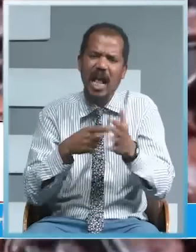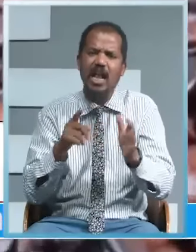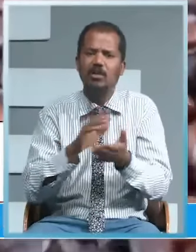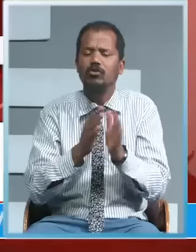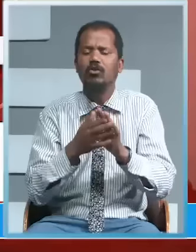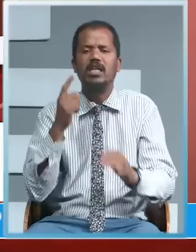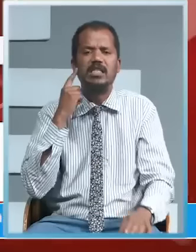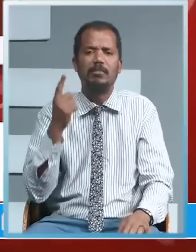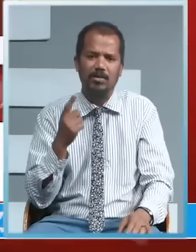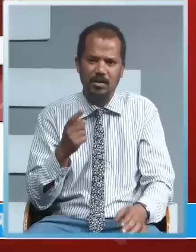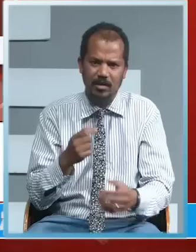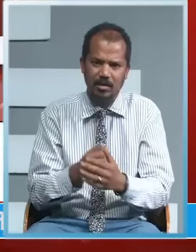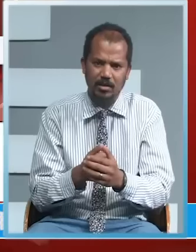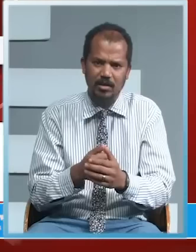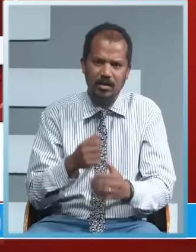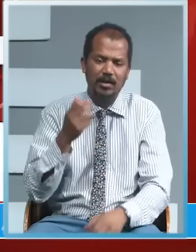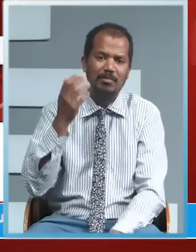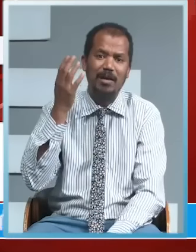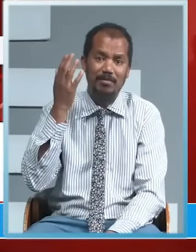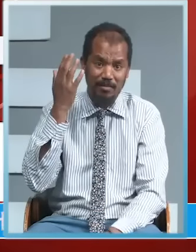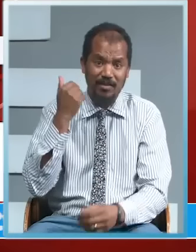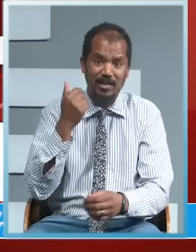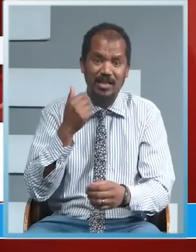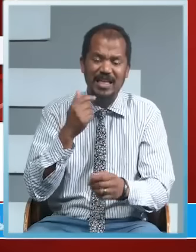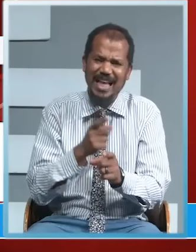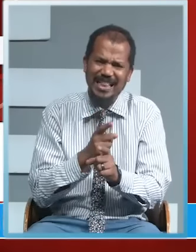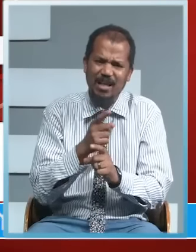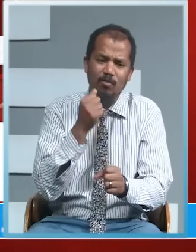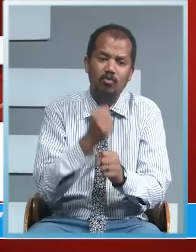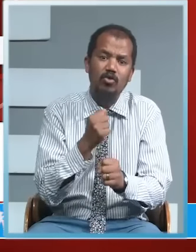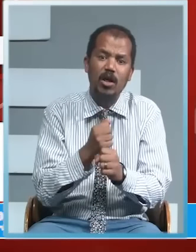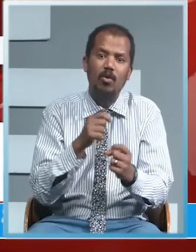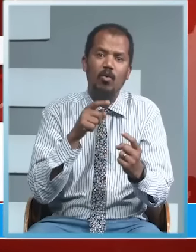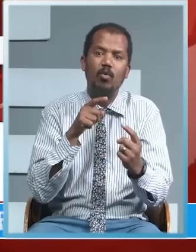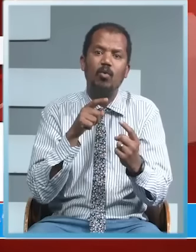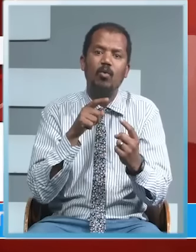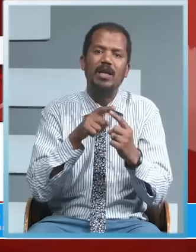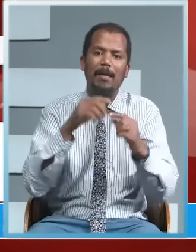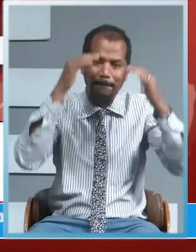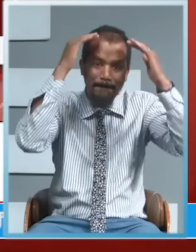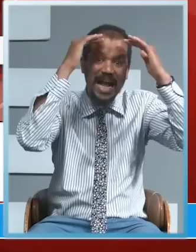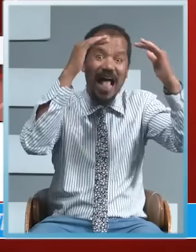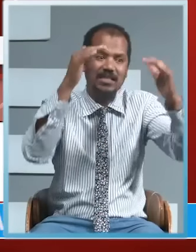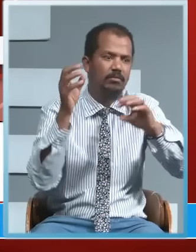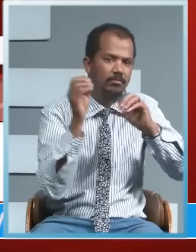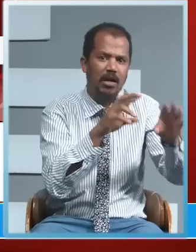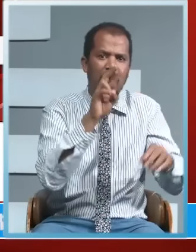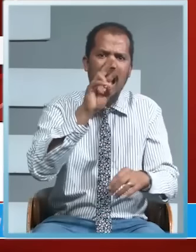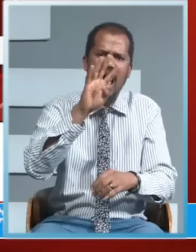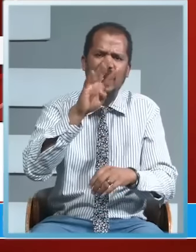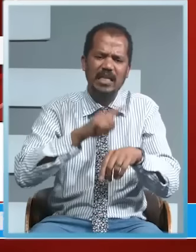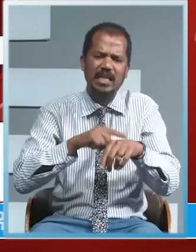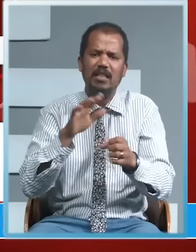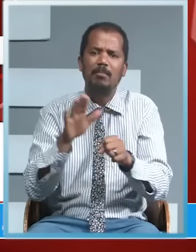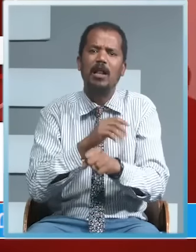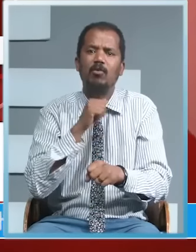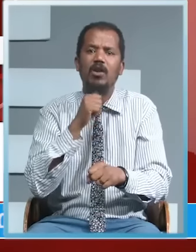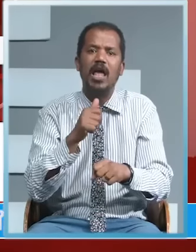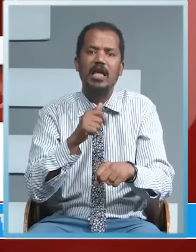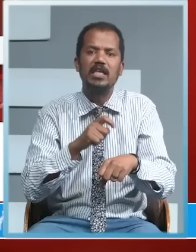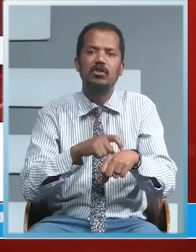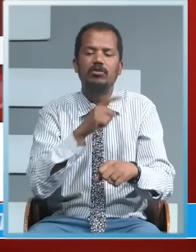እንደሚገኝ ይሰማል። ኢሴክስ ላይ በነበረበት ሰዓት ላይ ቀጥታ ቡናው ወደ በላኪ መጋዘን እንደተራገፈ 24 ሰዓት ባልሞላ ጊዜ ውስጥ ነበረ